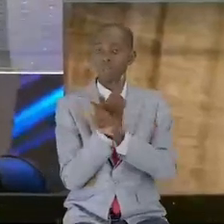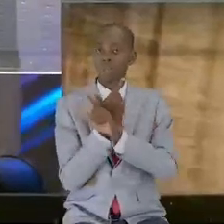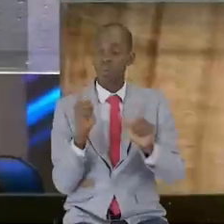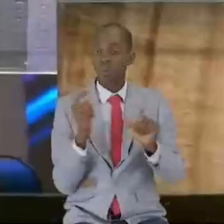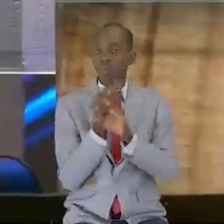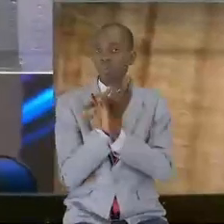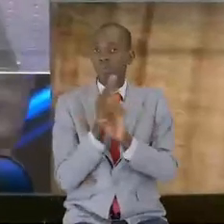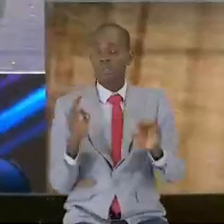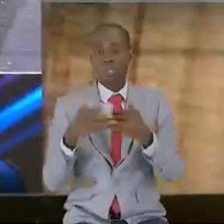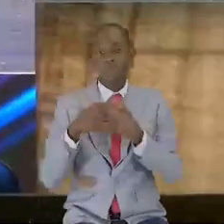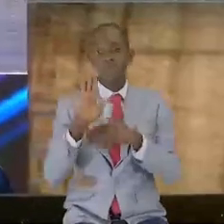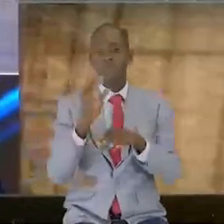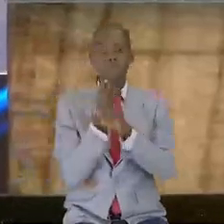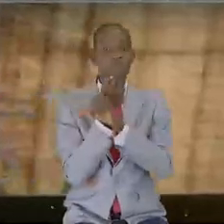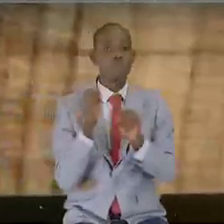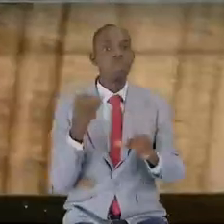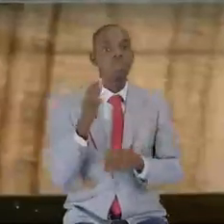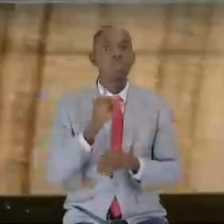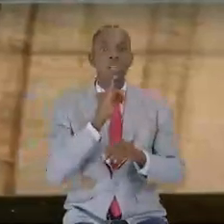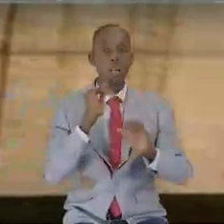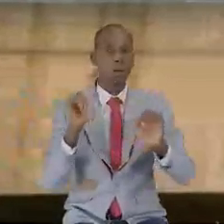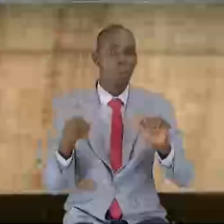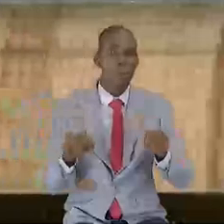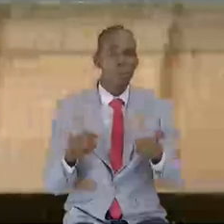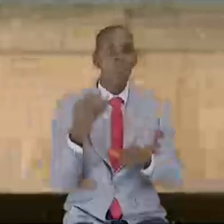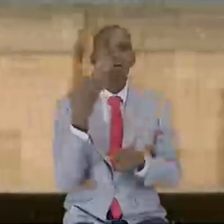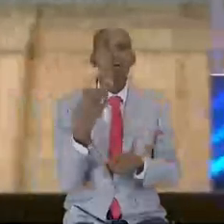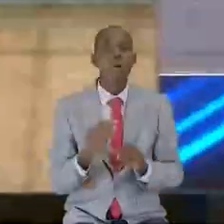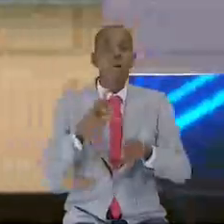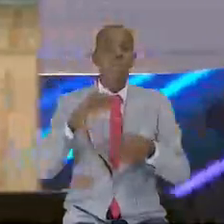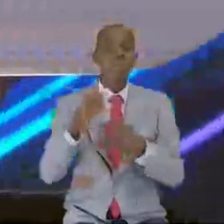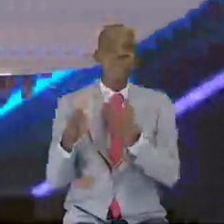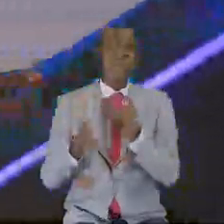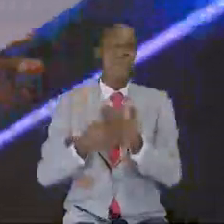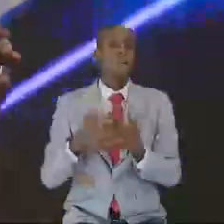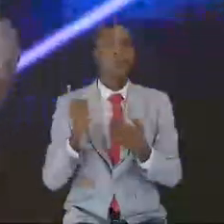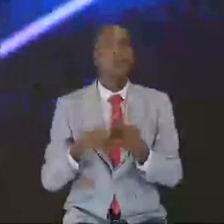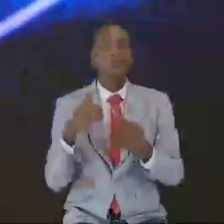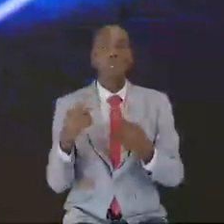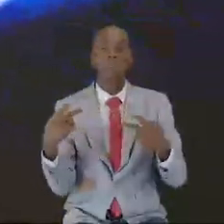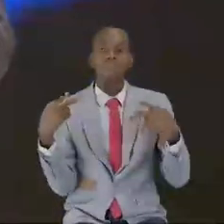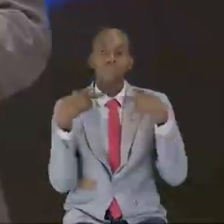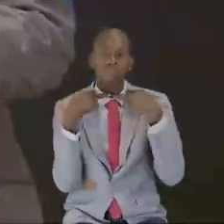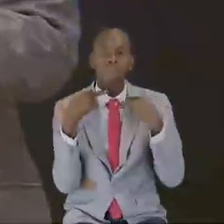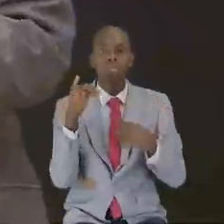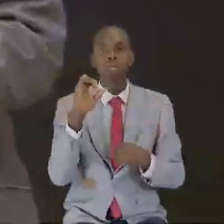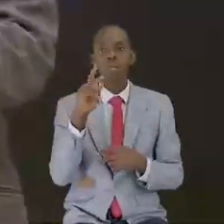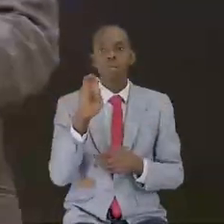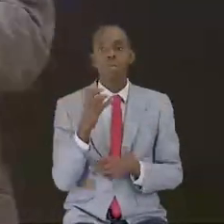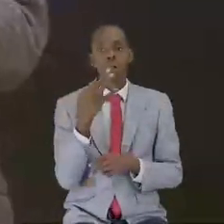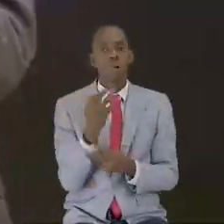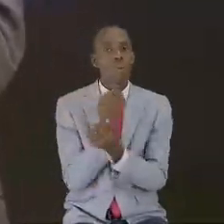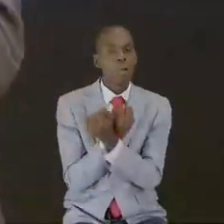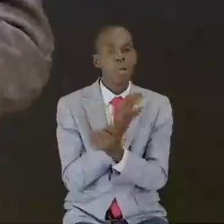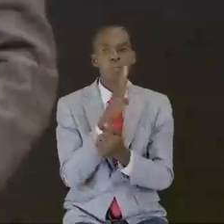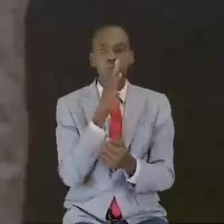conversion, après le salut, il y a la possibilité de retomber dans le joug de la servitude et